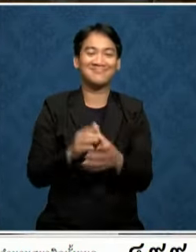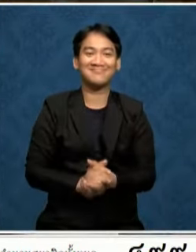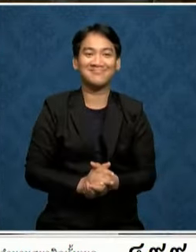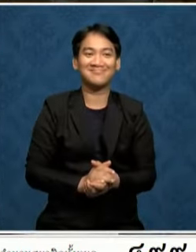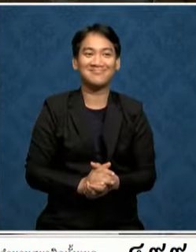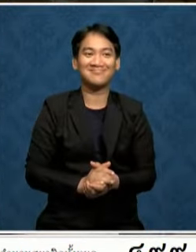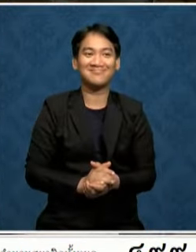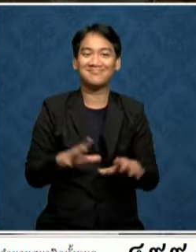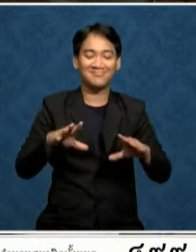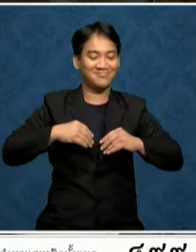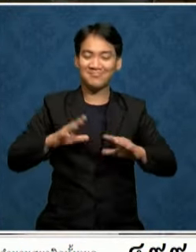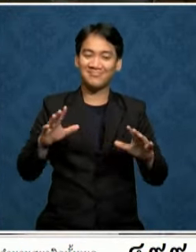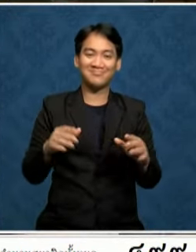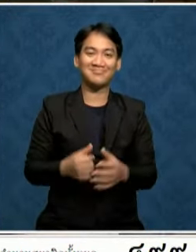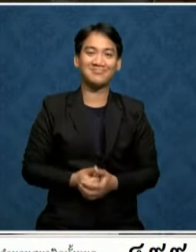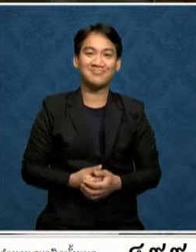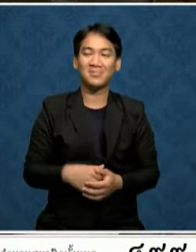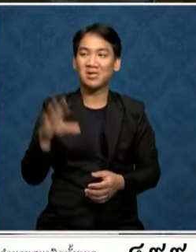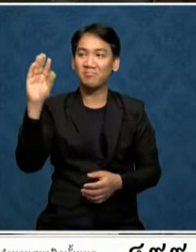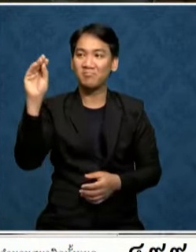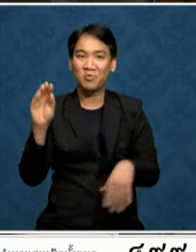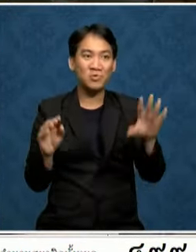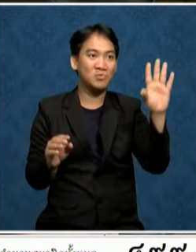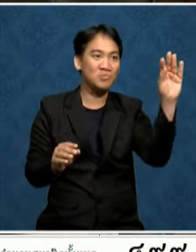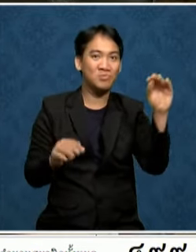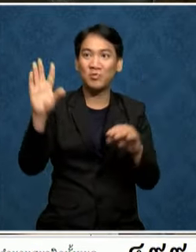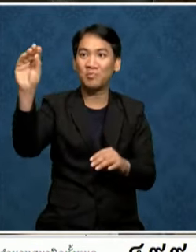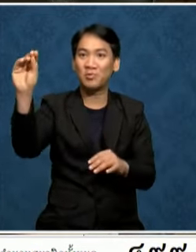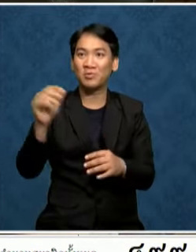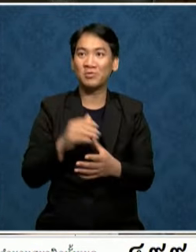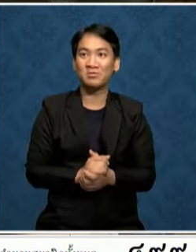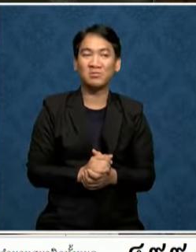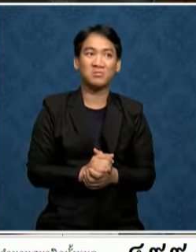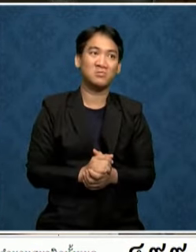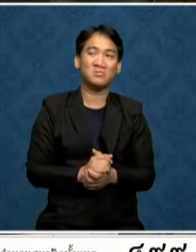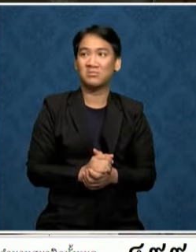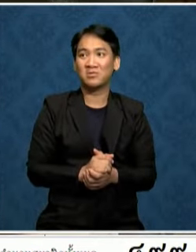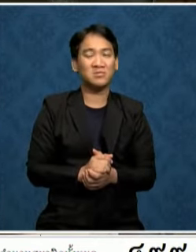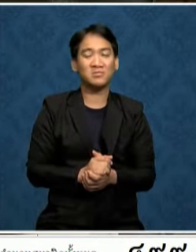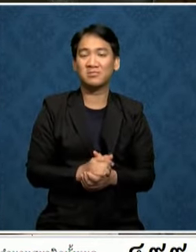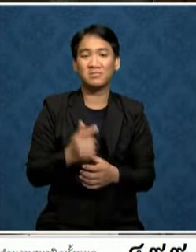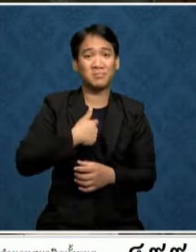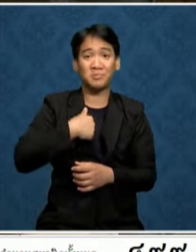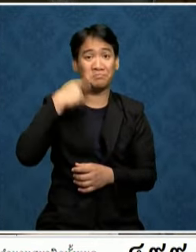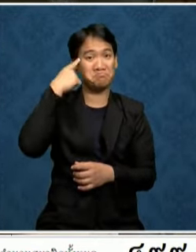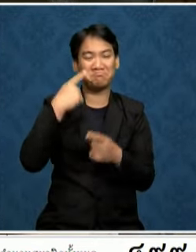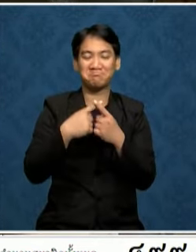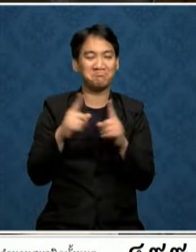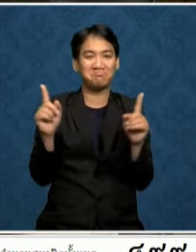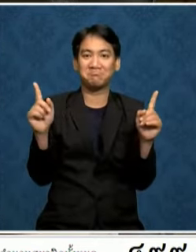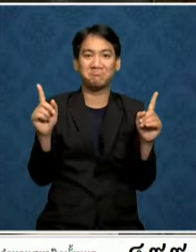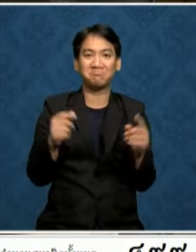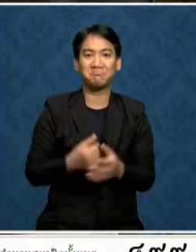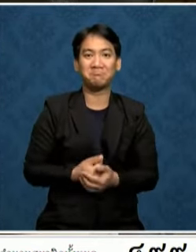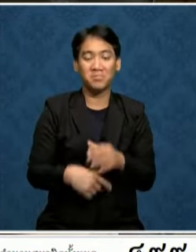ผมนั่งฟังเพื่อนสมาชิกที่เสนอพิจารณาแก้